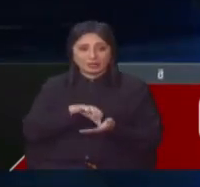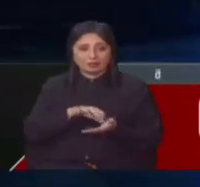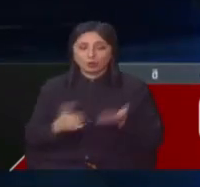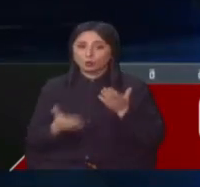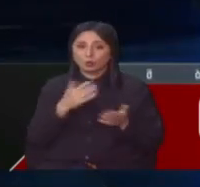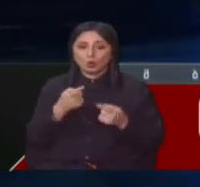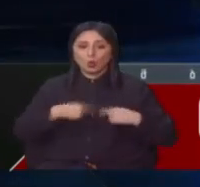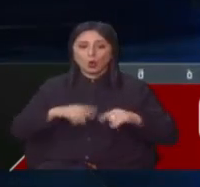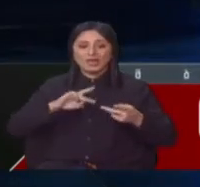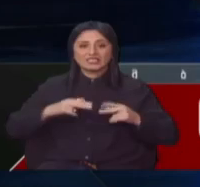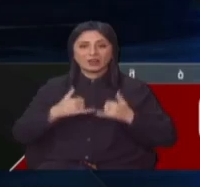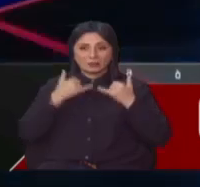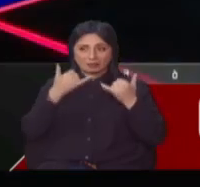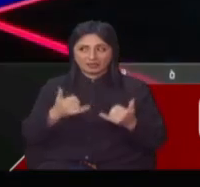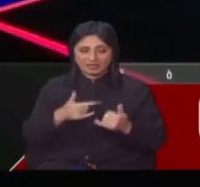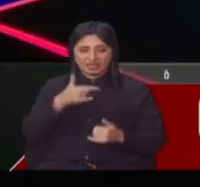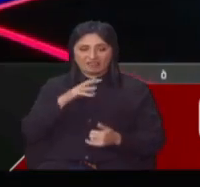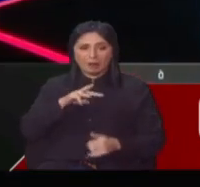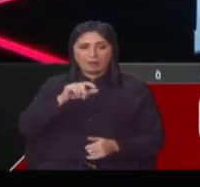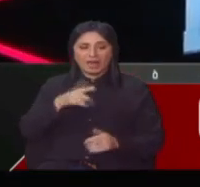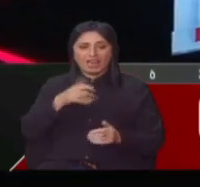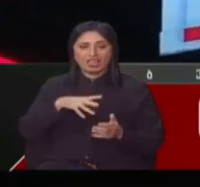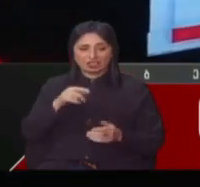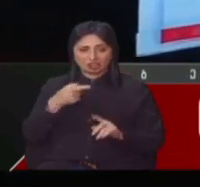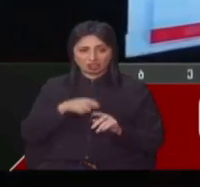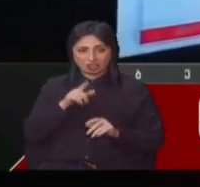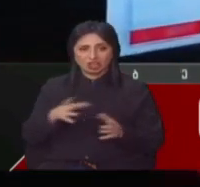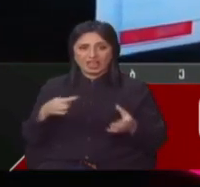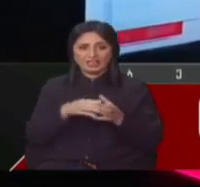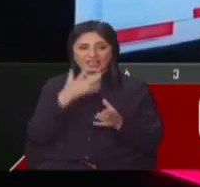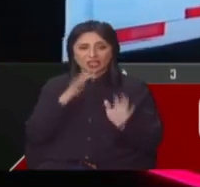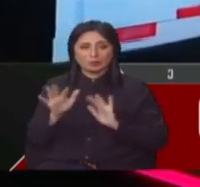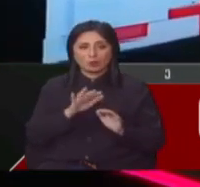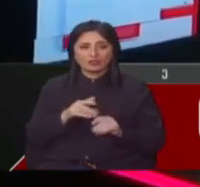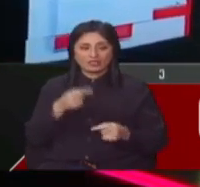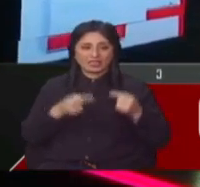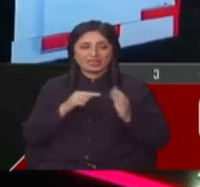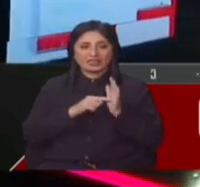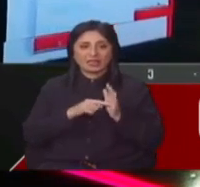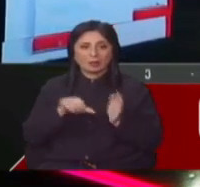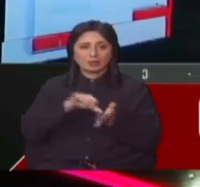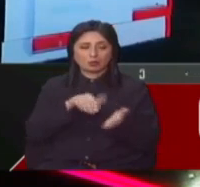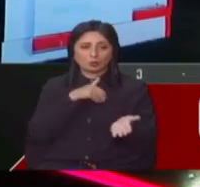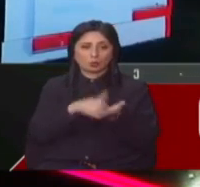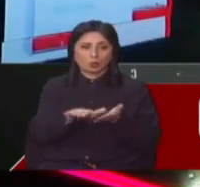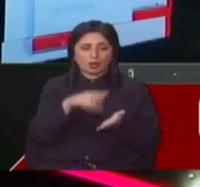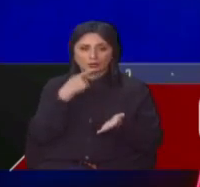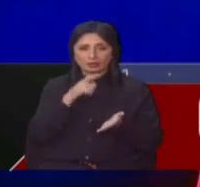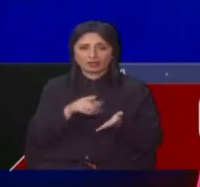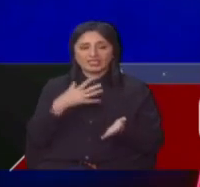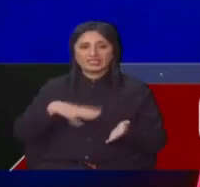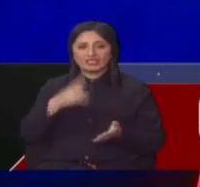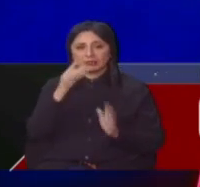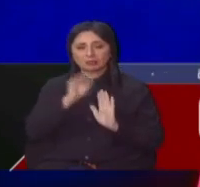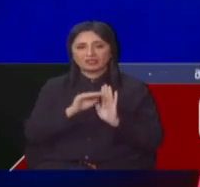წარმომადგენლებს. თუმცა კოალიცია ცვლილებებისთვის, გვარამი ამელია გირჩი დროამ და ერთიანობა ნაციონალურმა მოძრაობამ დებატებში მონაწილეობაზე უარი განაცხადეს.